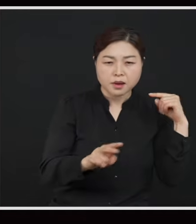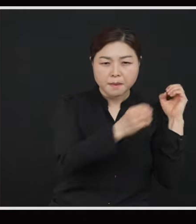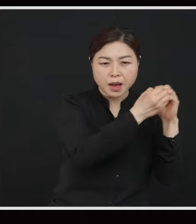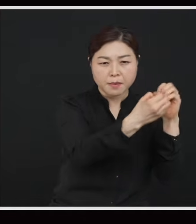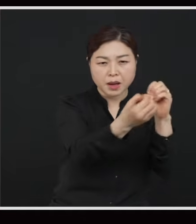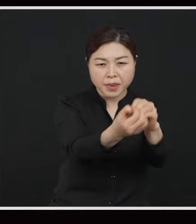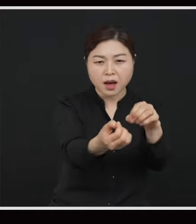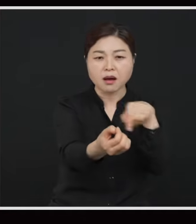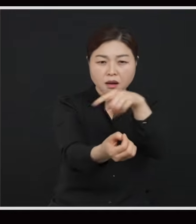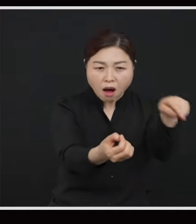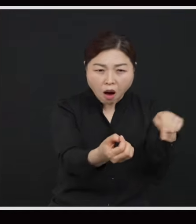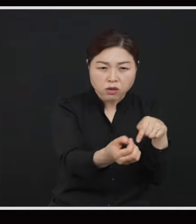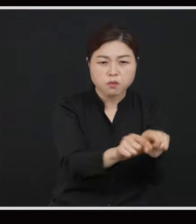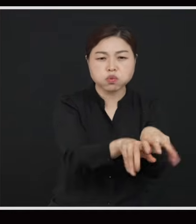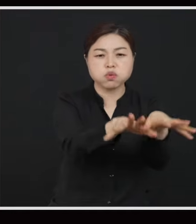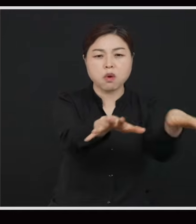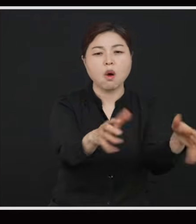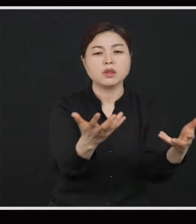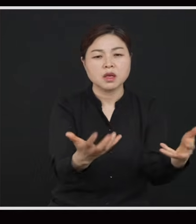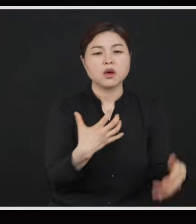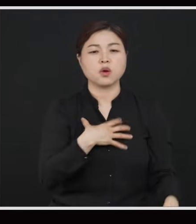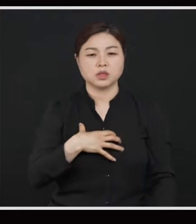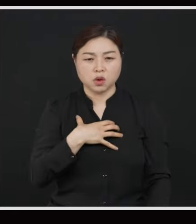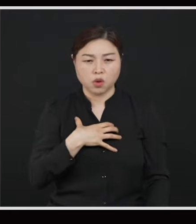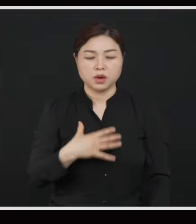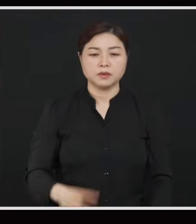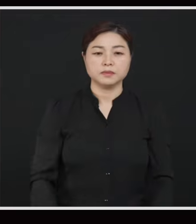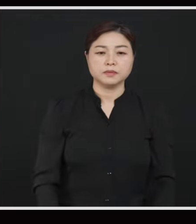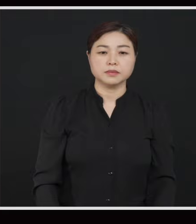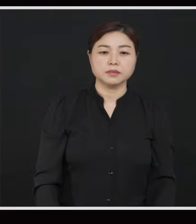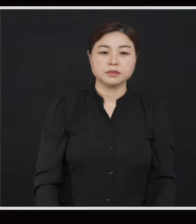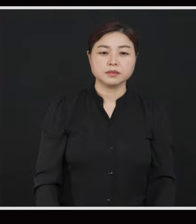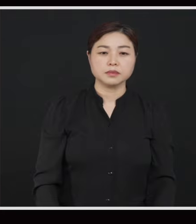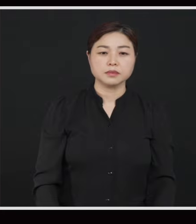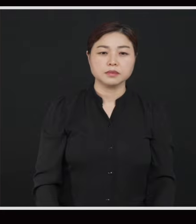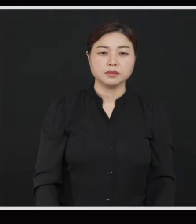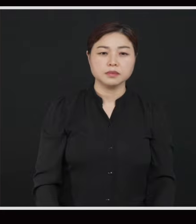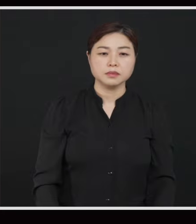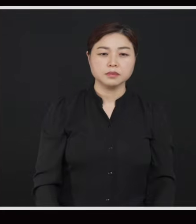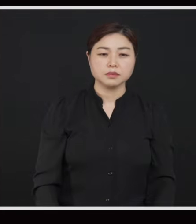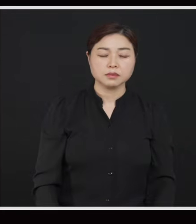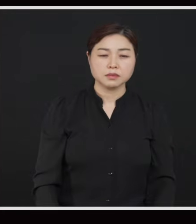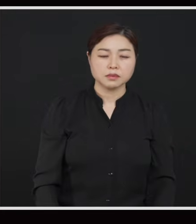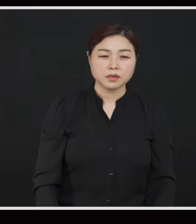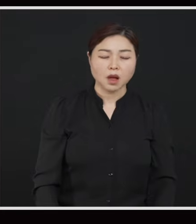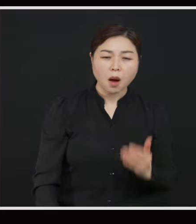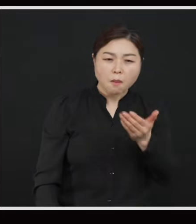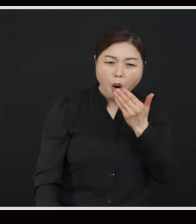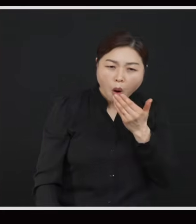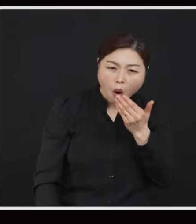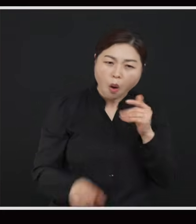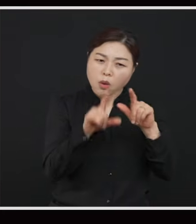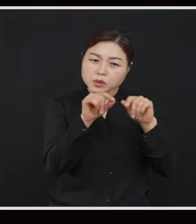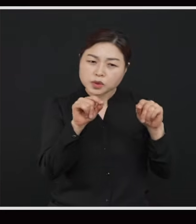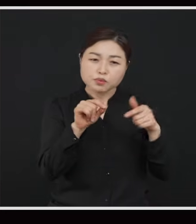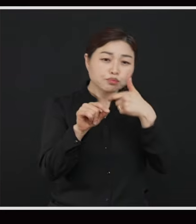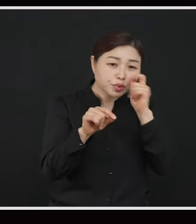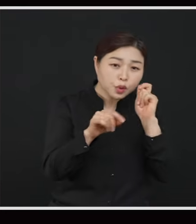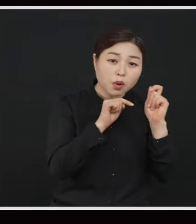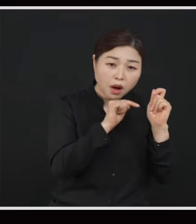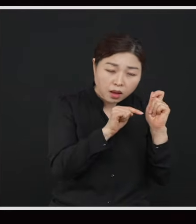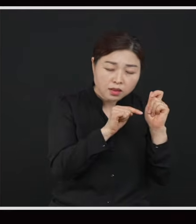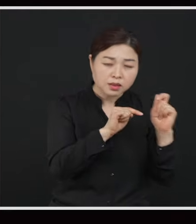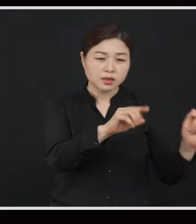이론 그래가지고 막 걱정을 하는데 보니까 식량이 부족한 나라에서 붉은